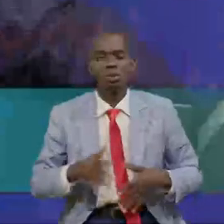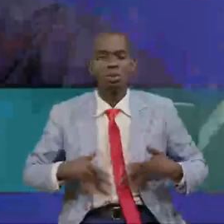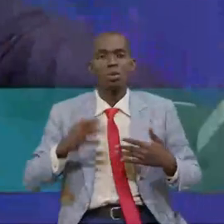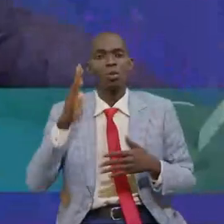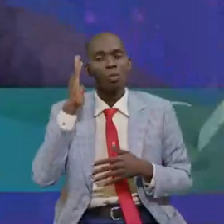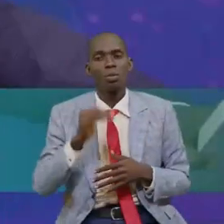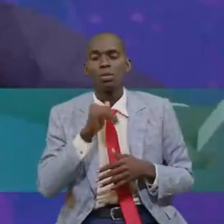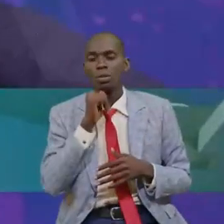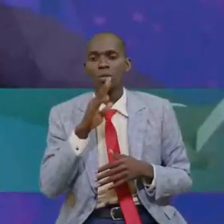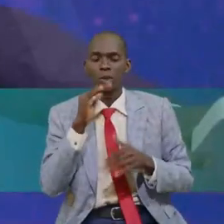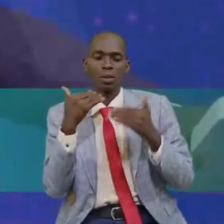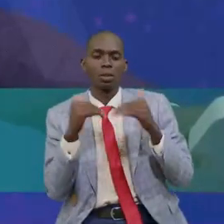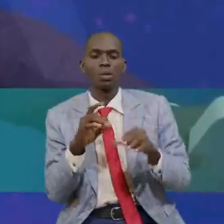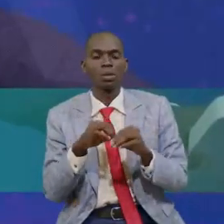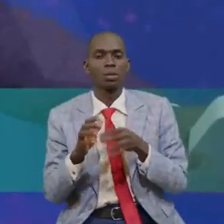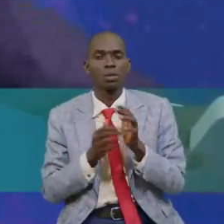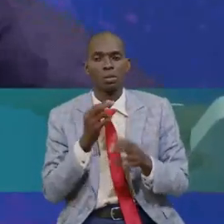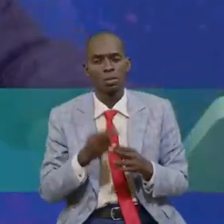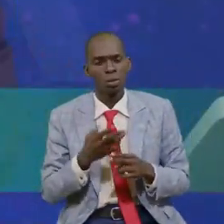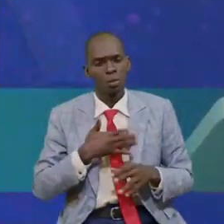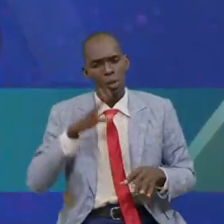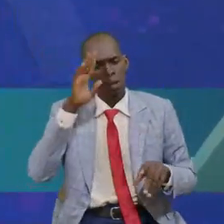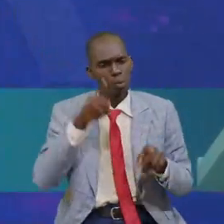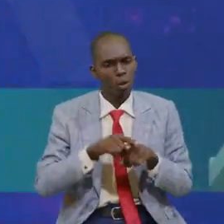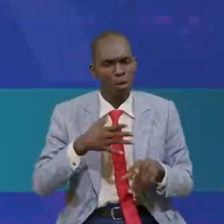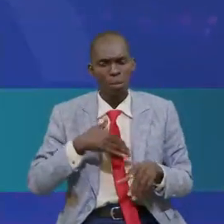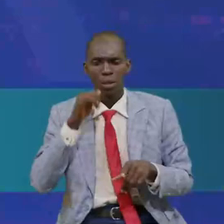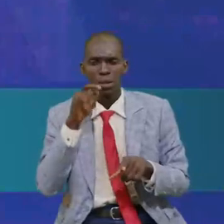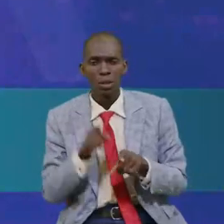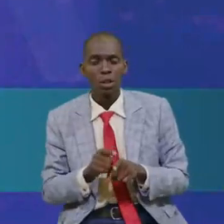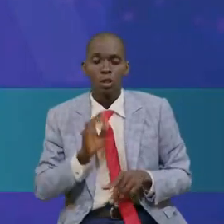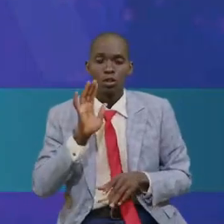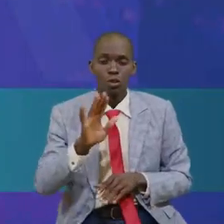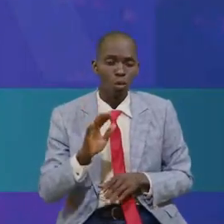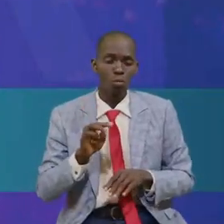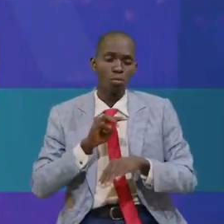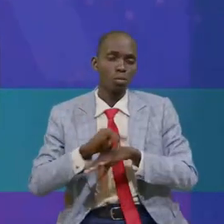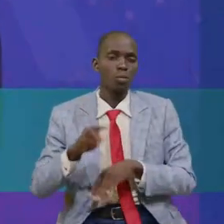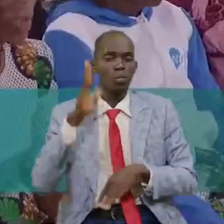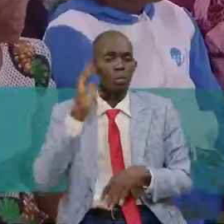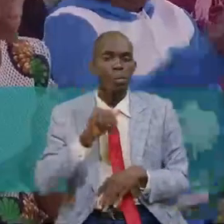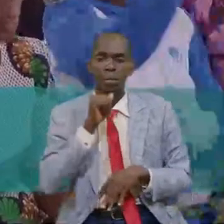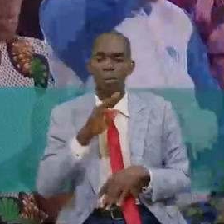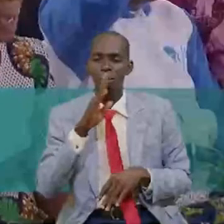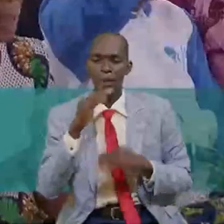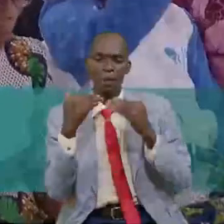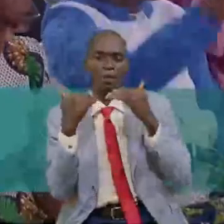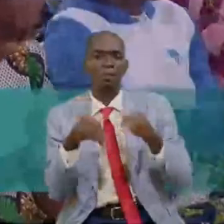Ta vie ne sera pas limitée. Mon frère, ma soeur, ton ministère ne sera pas limité.